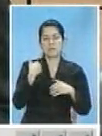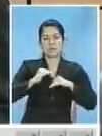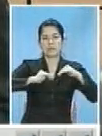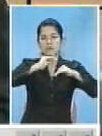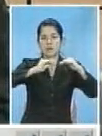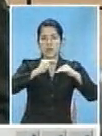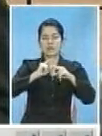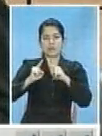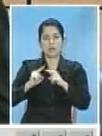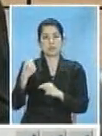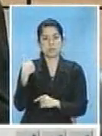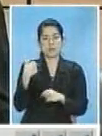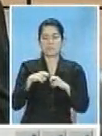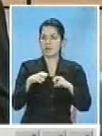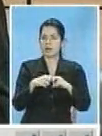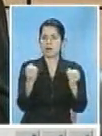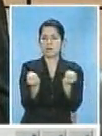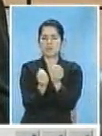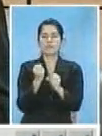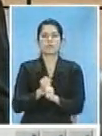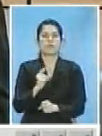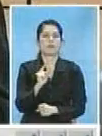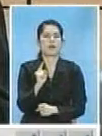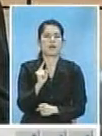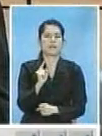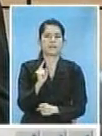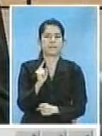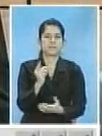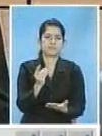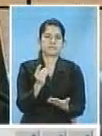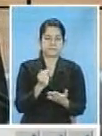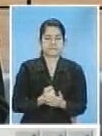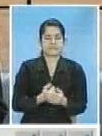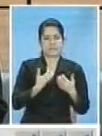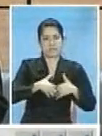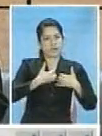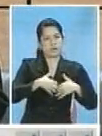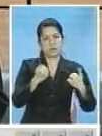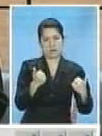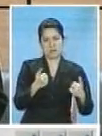ฟื้นไปจะทำการตลาดกันสายพานเครื่องยังเดินไม่ได้เลยครับ